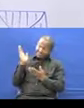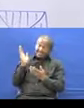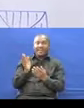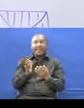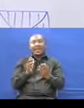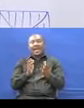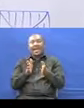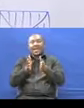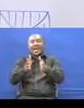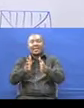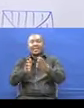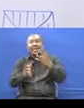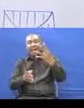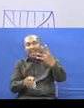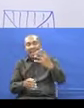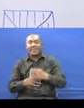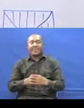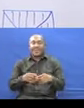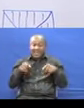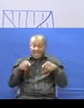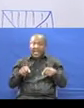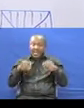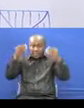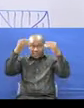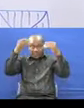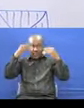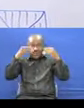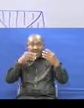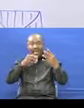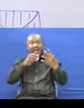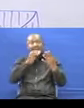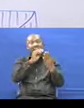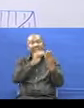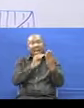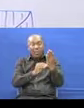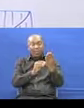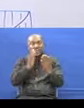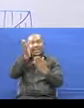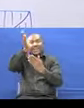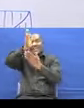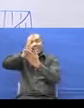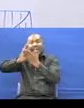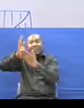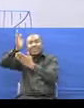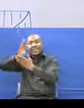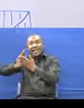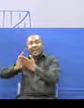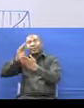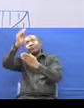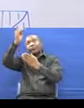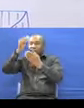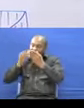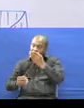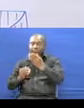4. Tunaenda kujifunza nini leo? Hesabu zinazoitwa sehemu. Sawa sawa eh? Basi katika